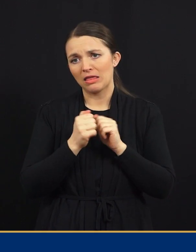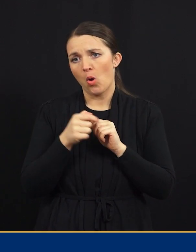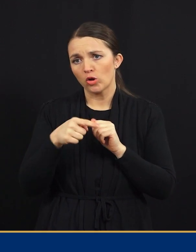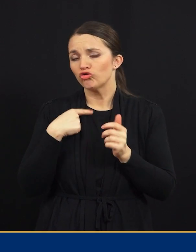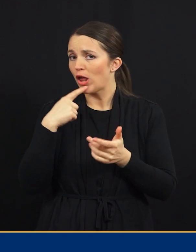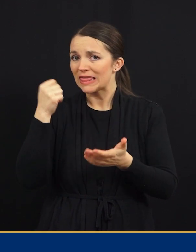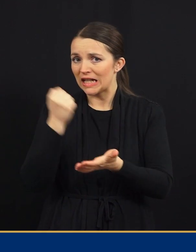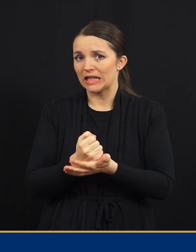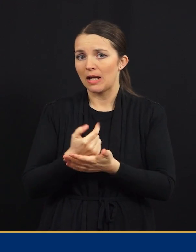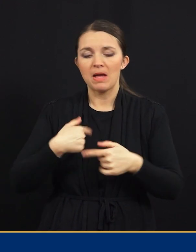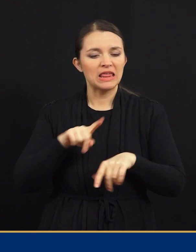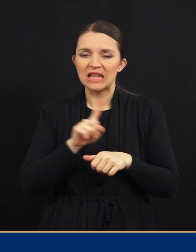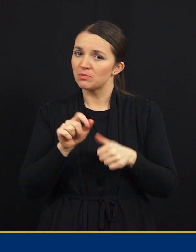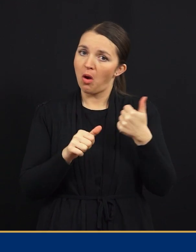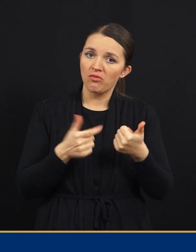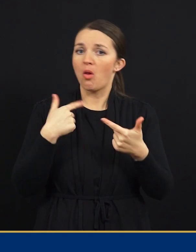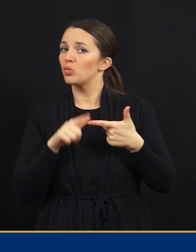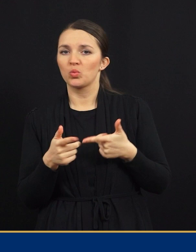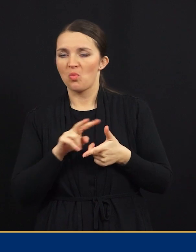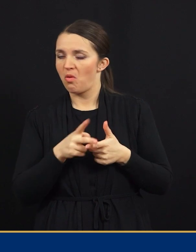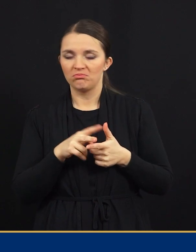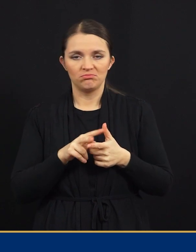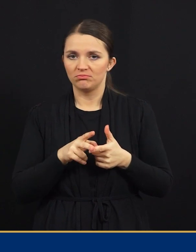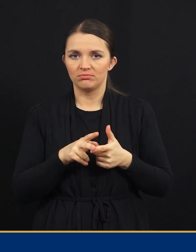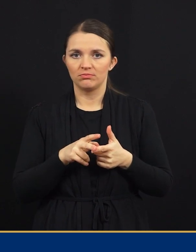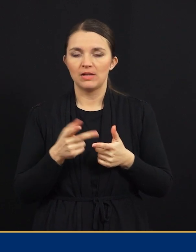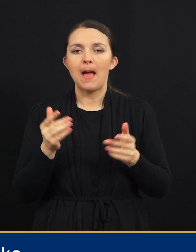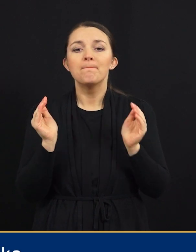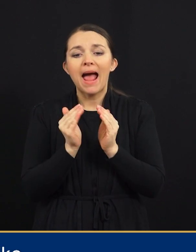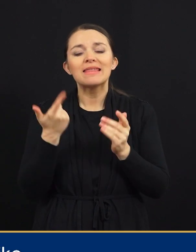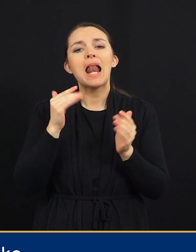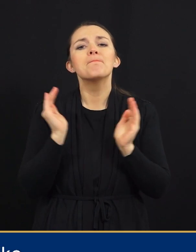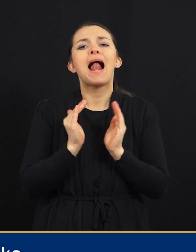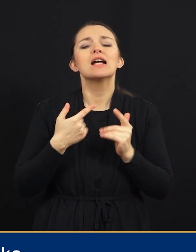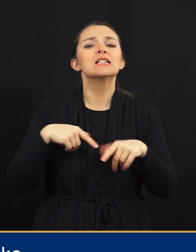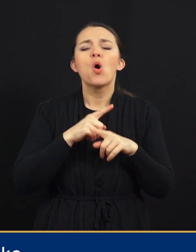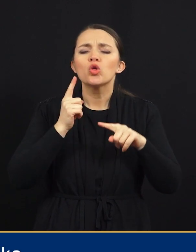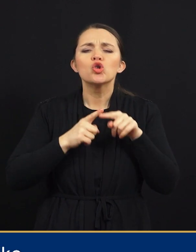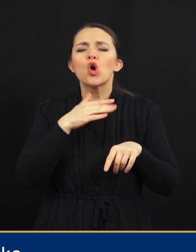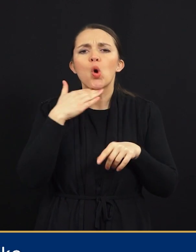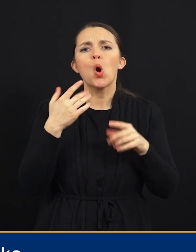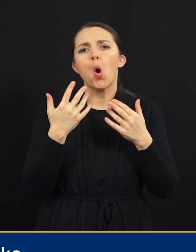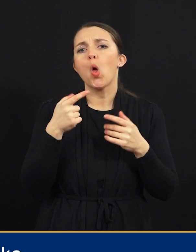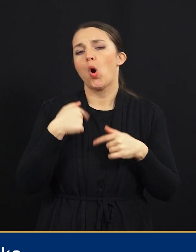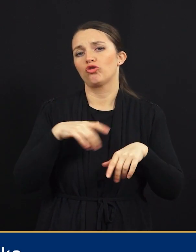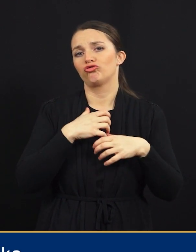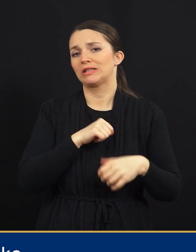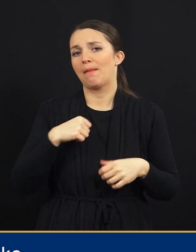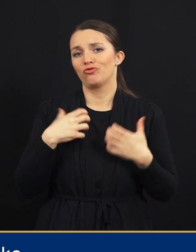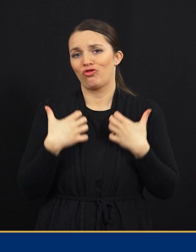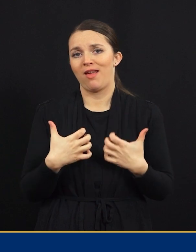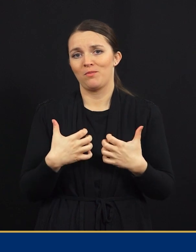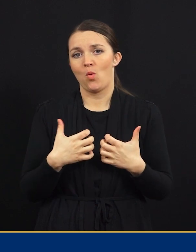Kategorično trdim, nismo ne eno, ne drugo. Majhni ali mali smo točno toliko, kot to želimo